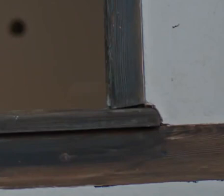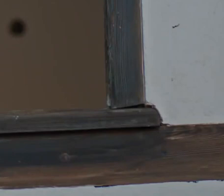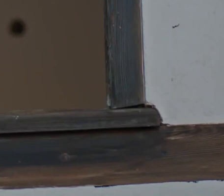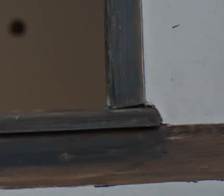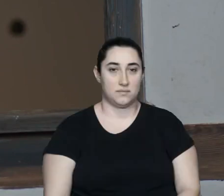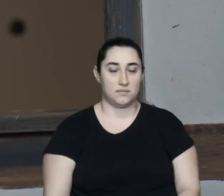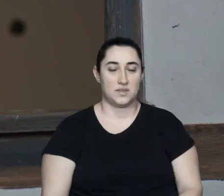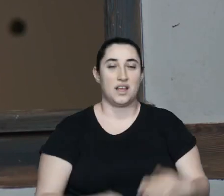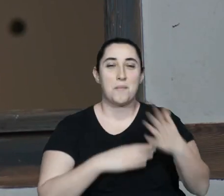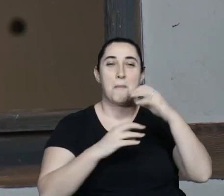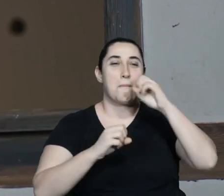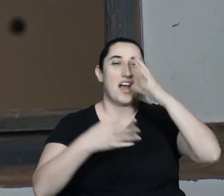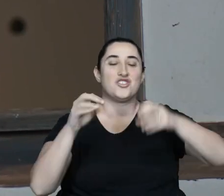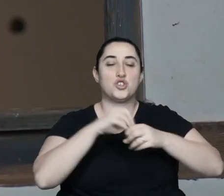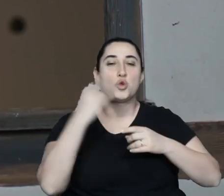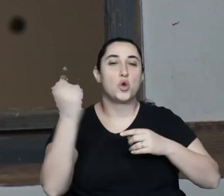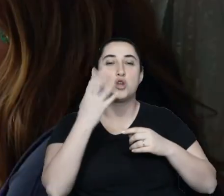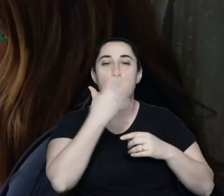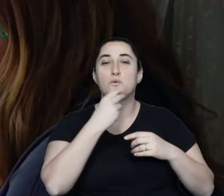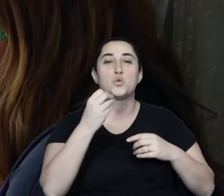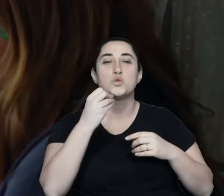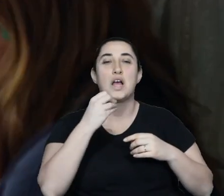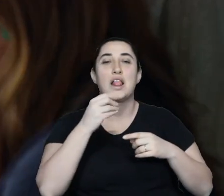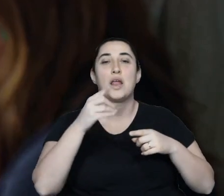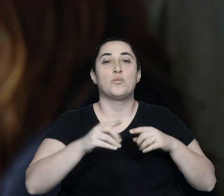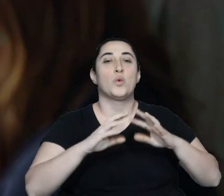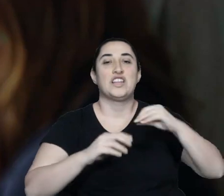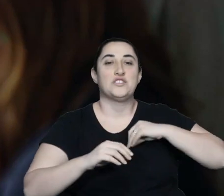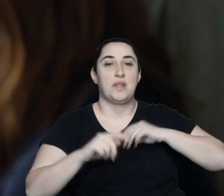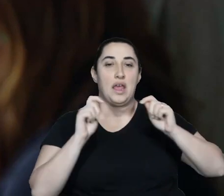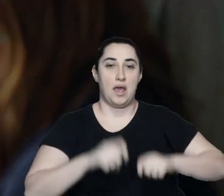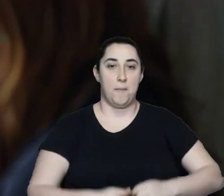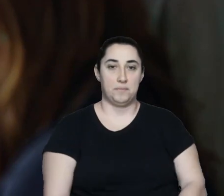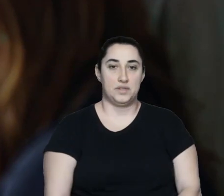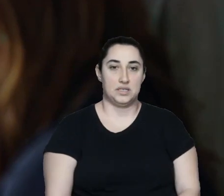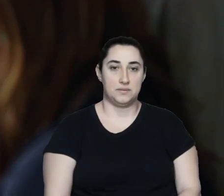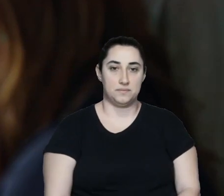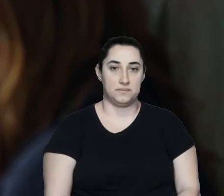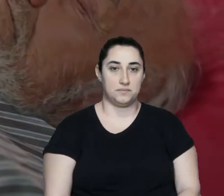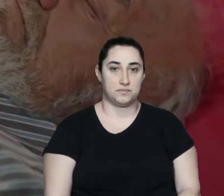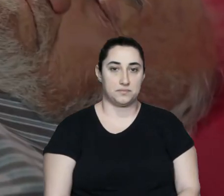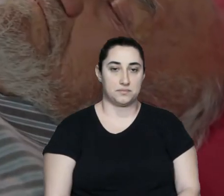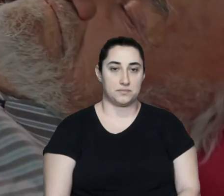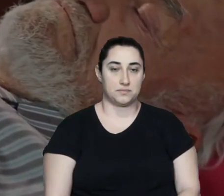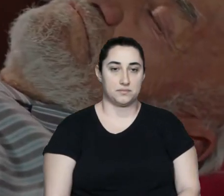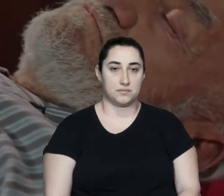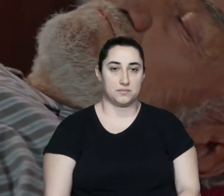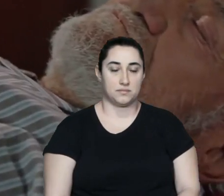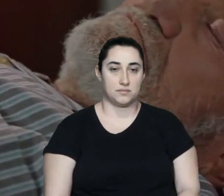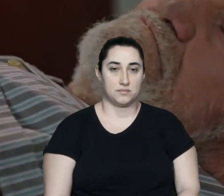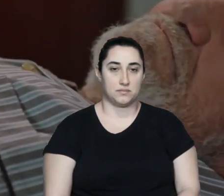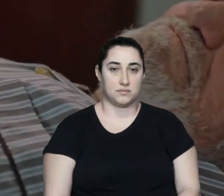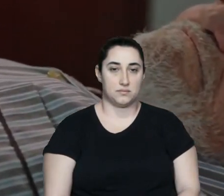bahçelerinde dolaşan güzelleri Buhtun Nasır put yaptı. Alev pencerede ağlarken İbrahim aşağıdan geçiyor.